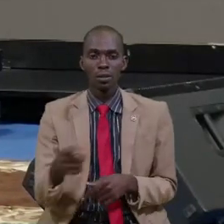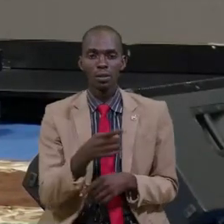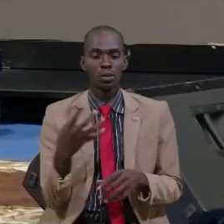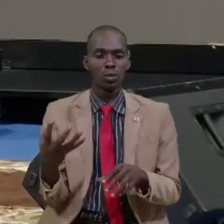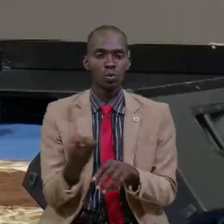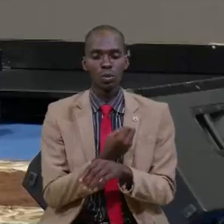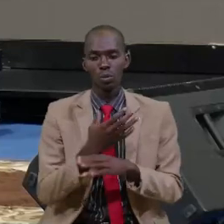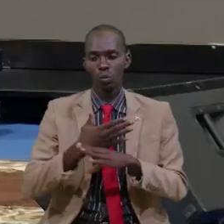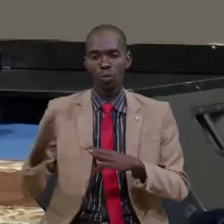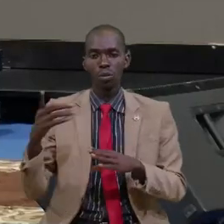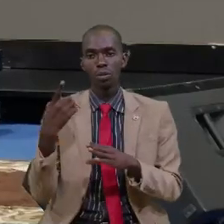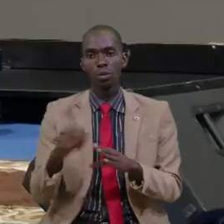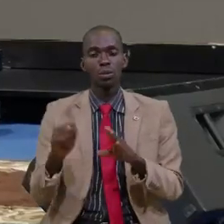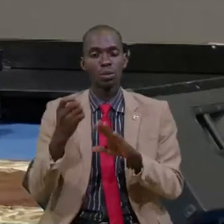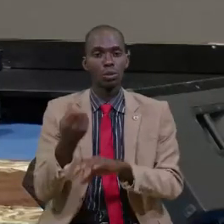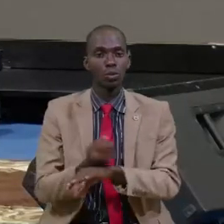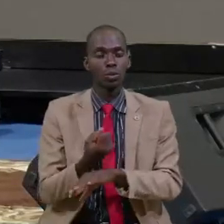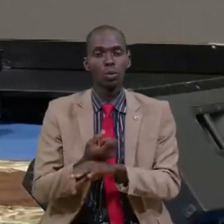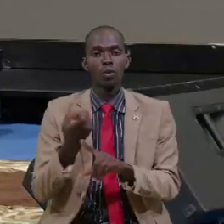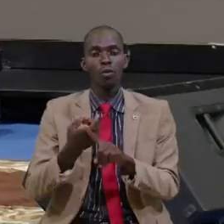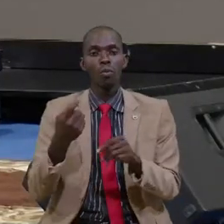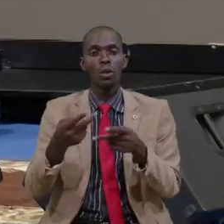Ils ôtaient donc la pierre.